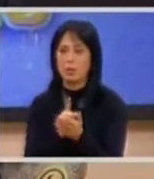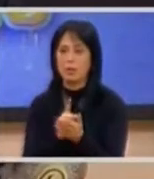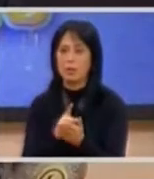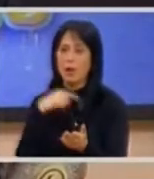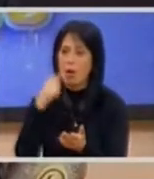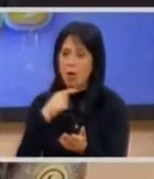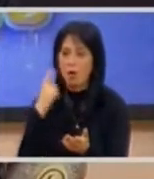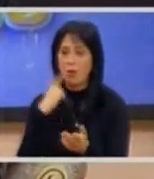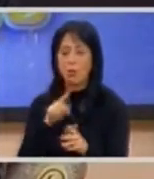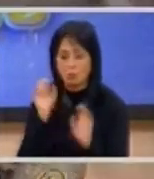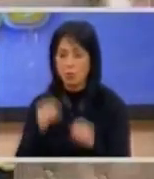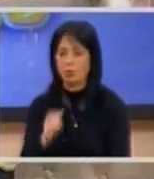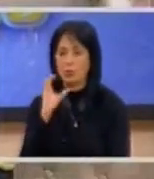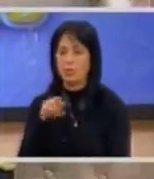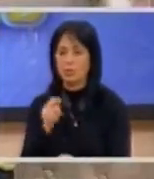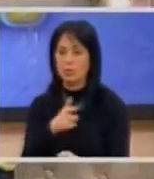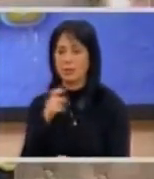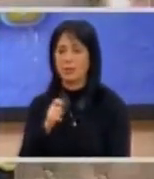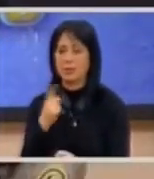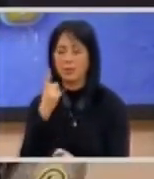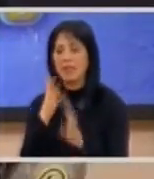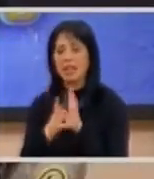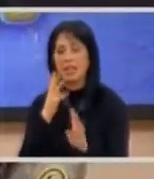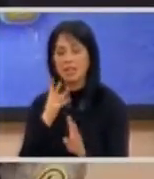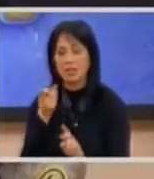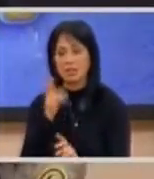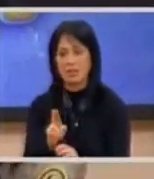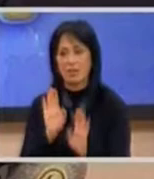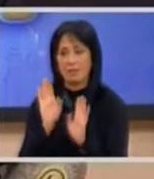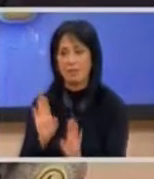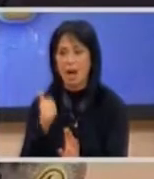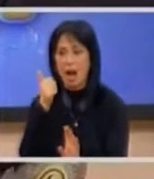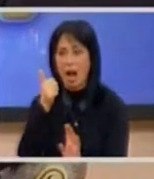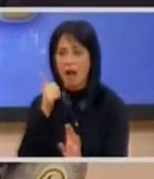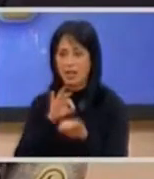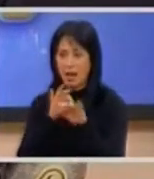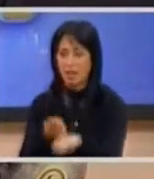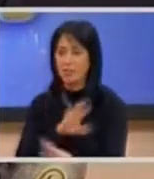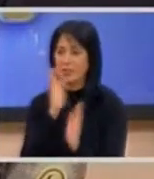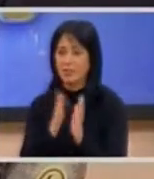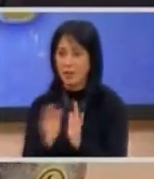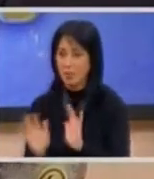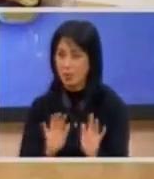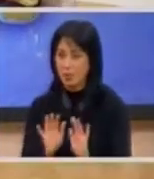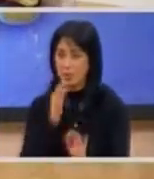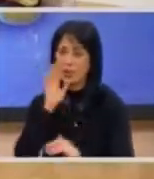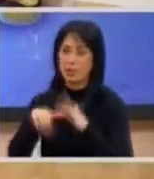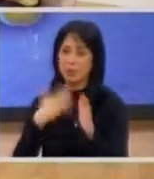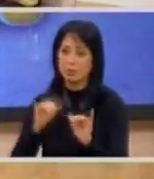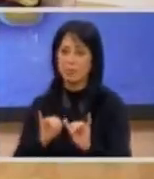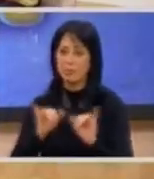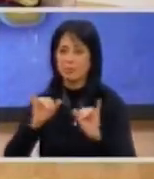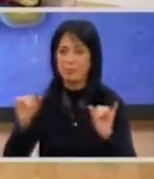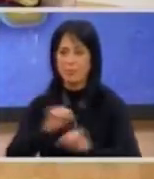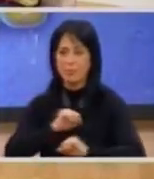მას ქონდეს ეს შესაძლებლობა, უბრალოდ პირველ რიგში ჯერ აი კარგად გაივლის აი ყველა ამ პროცესს და ამის შემდეგ უკვე ფართო მასშტაბიან,